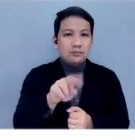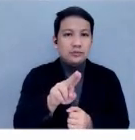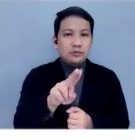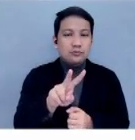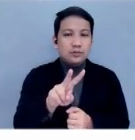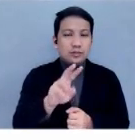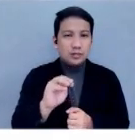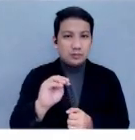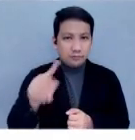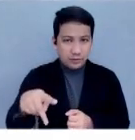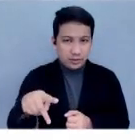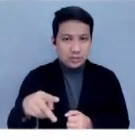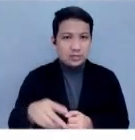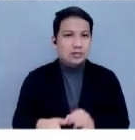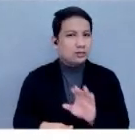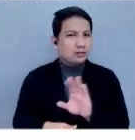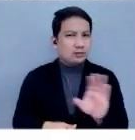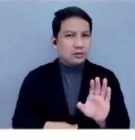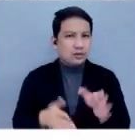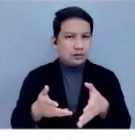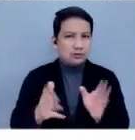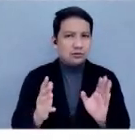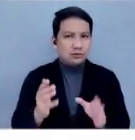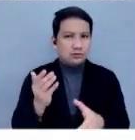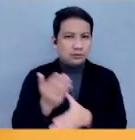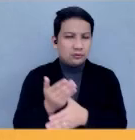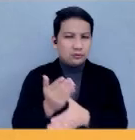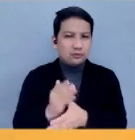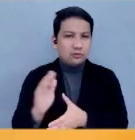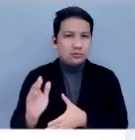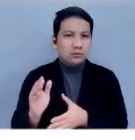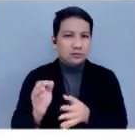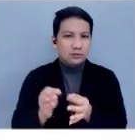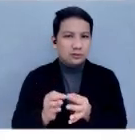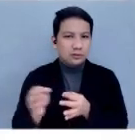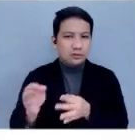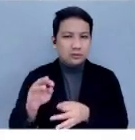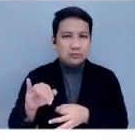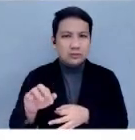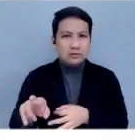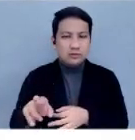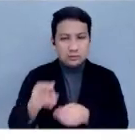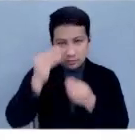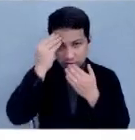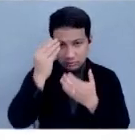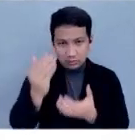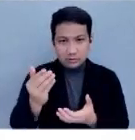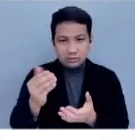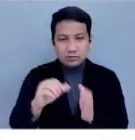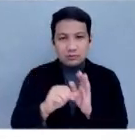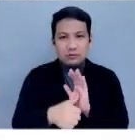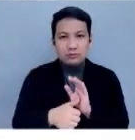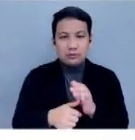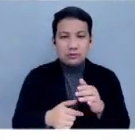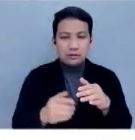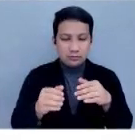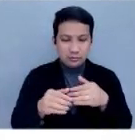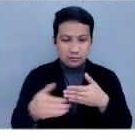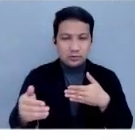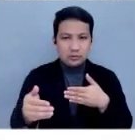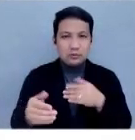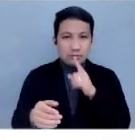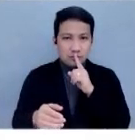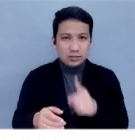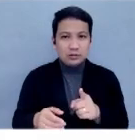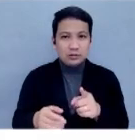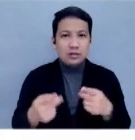raw hahayaan ng gobyerno na makaantala pa ang minorya. Ang pagsunod umano sa itinakdang timeline ay pagtitiyak na